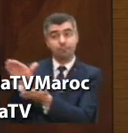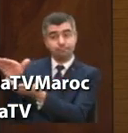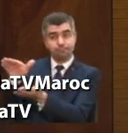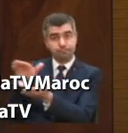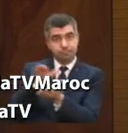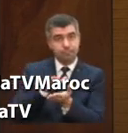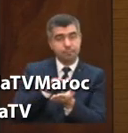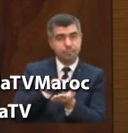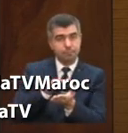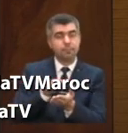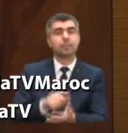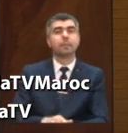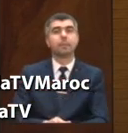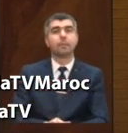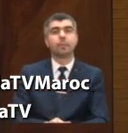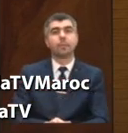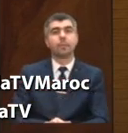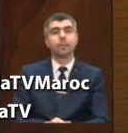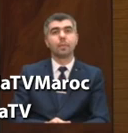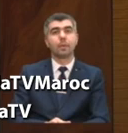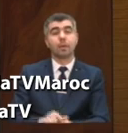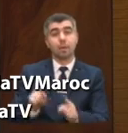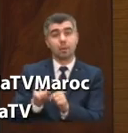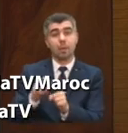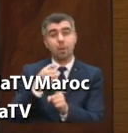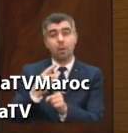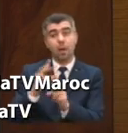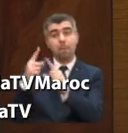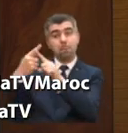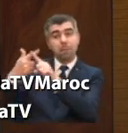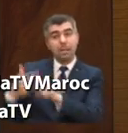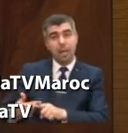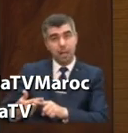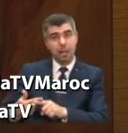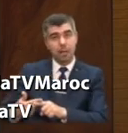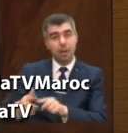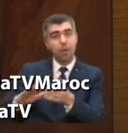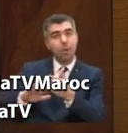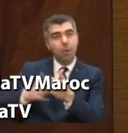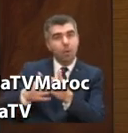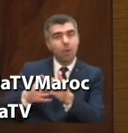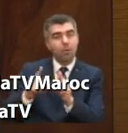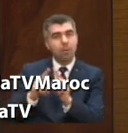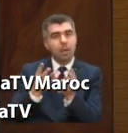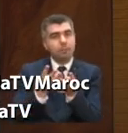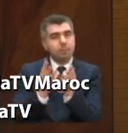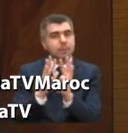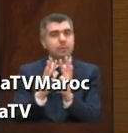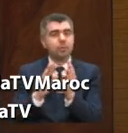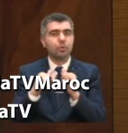الصندوق ديال ديال ديال ديال التعويض عن فقدان الشغل من الميزانية ديالو، خداه المجلس الإداري.